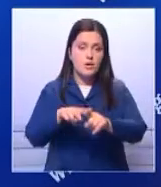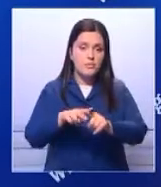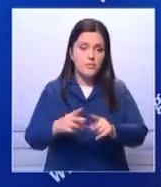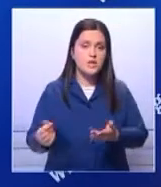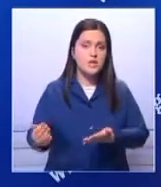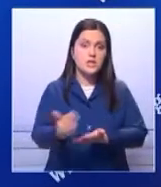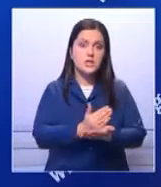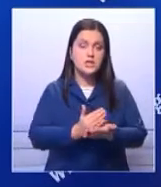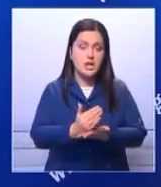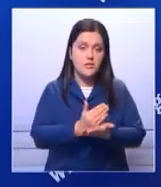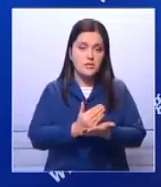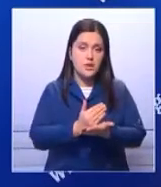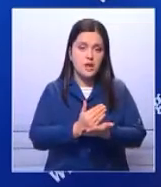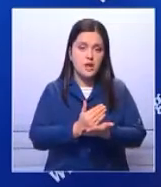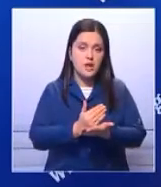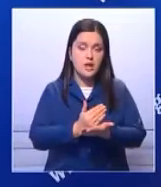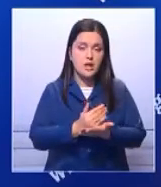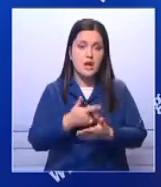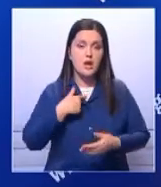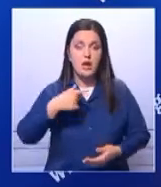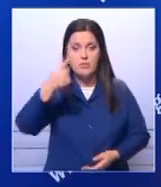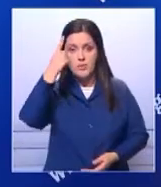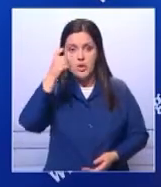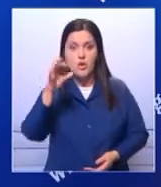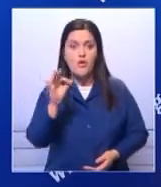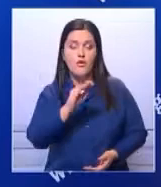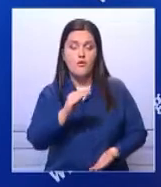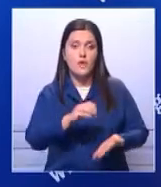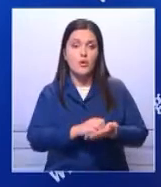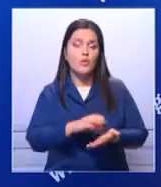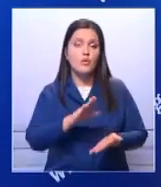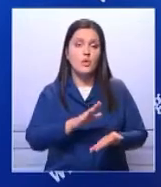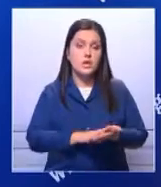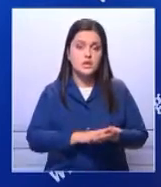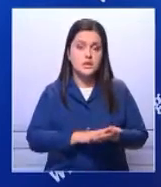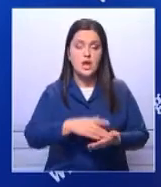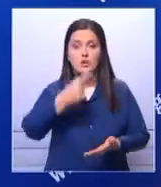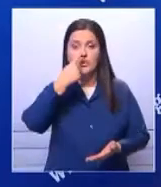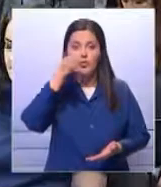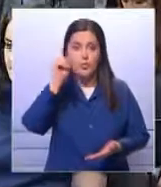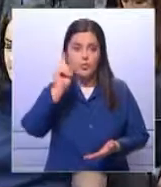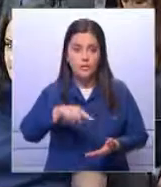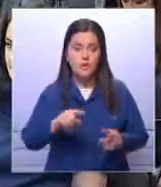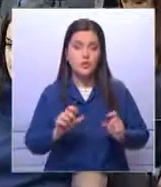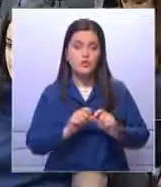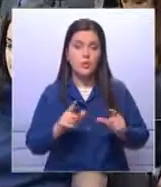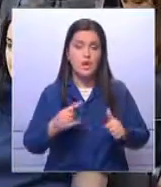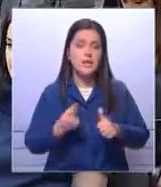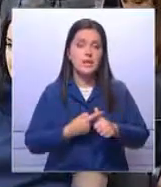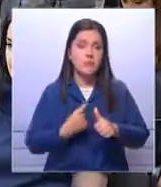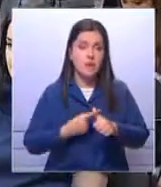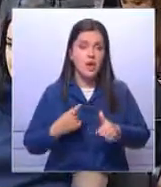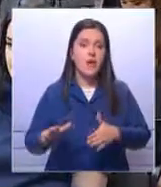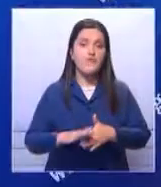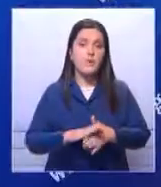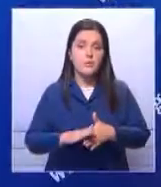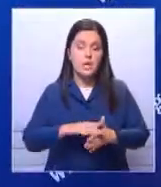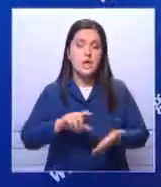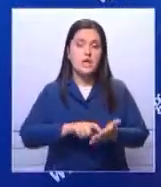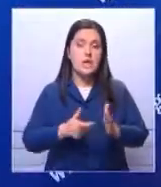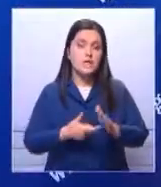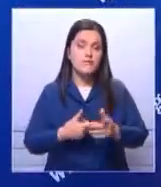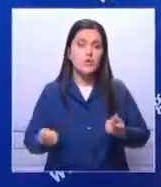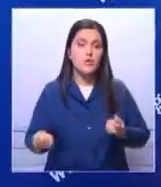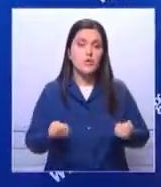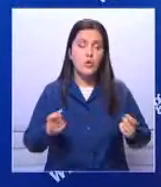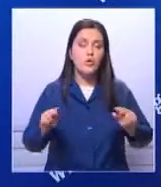детей, тогда я прошу официально указать номер конкретной школы, имя, фамилия, отчество классного